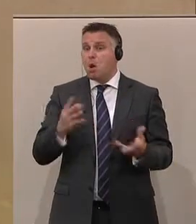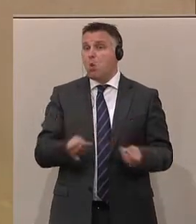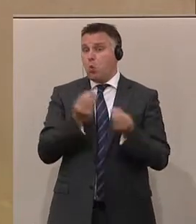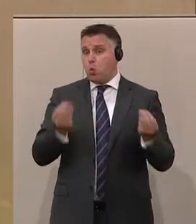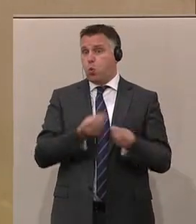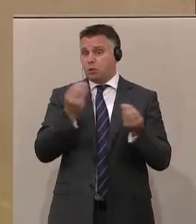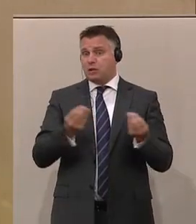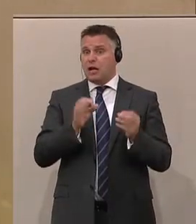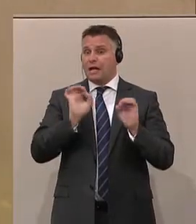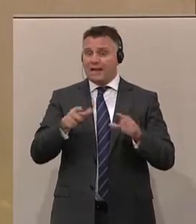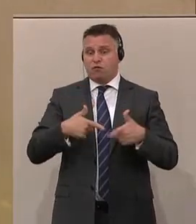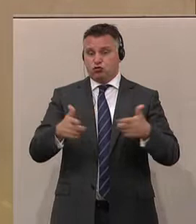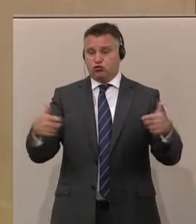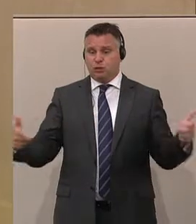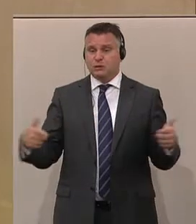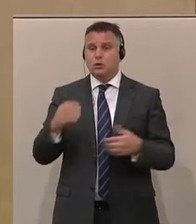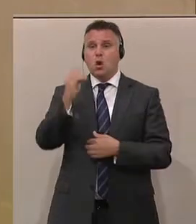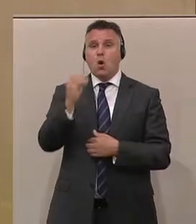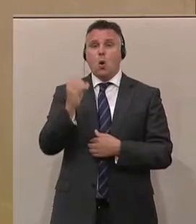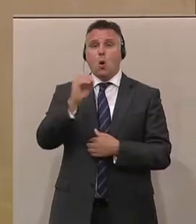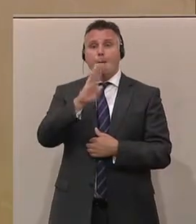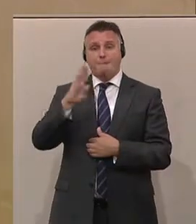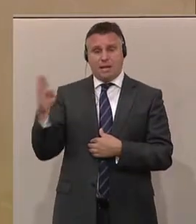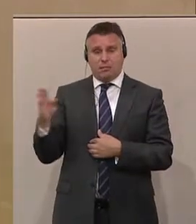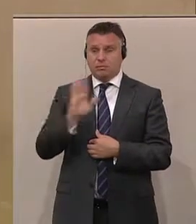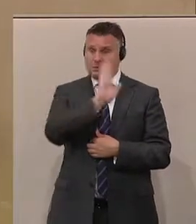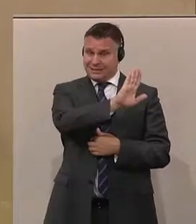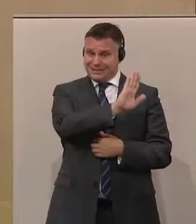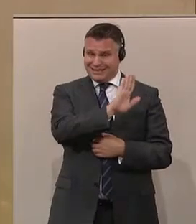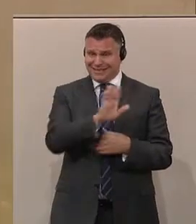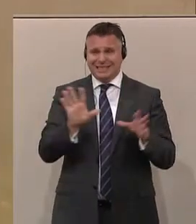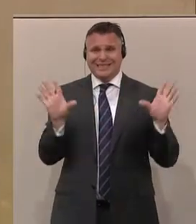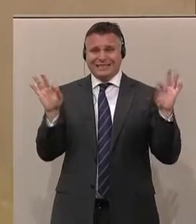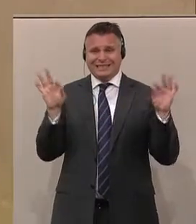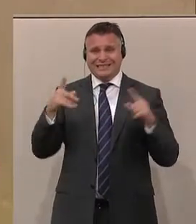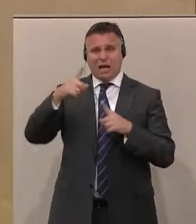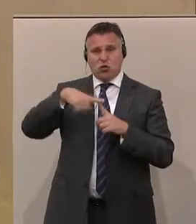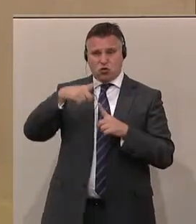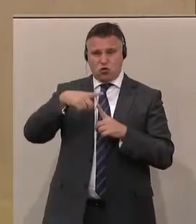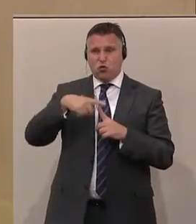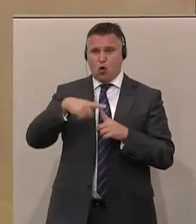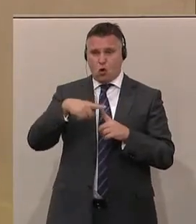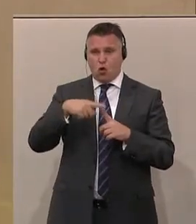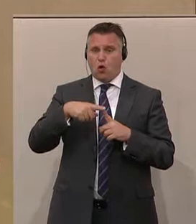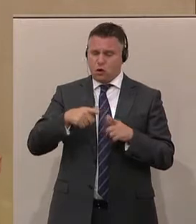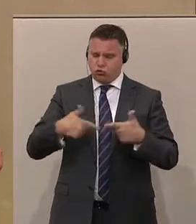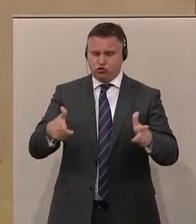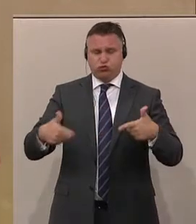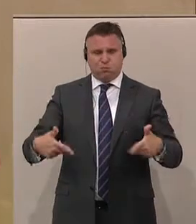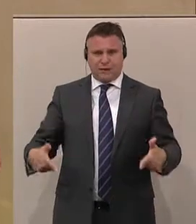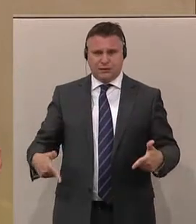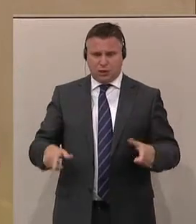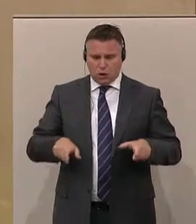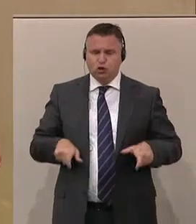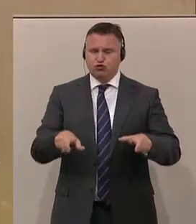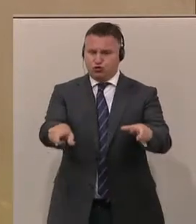der Ausbringung dieses Giftes bei der ÖBB. Unter seiner Ägide wurden 10 Tonnen dieses Giftes ausgebracht und das